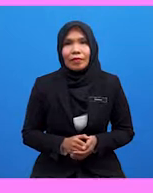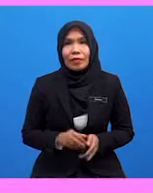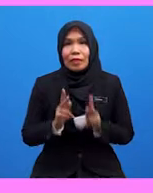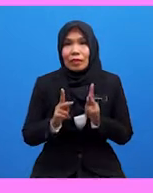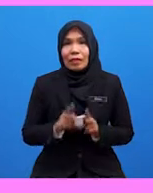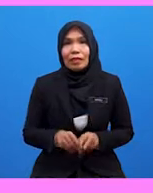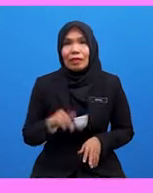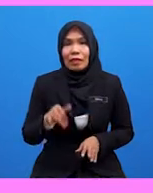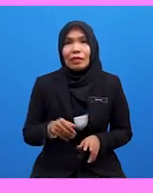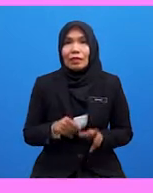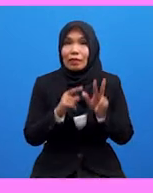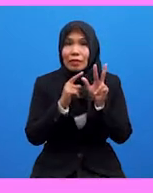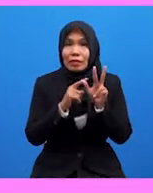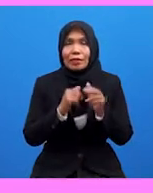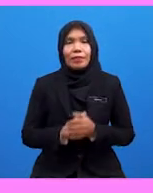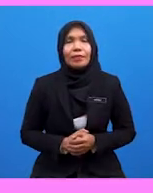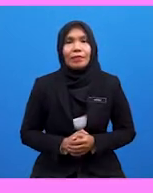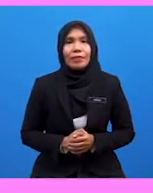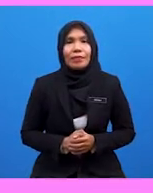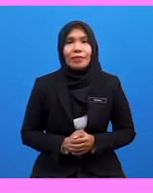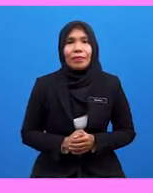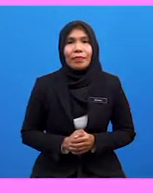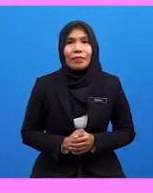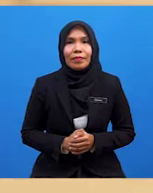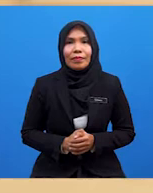Berikan markah pada jawapan yang betul.